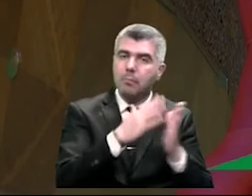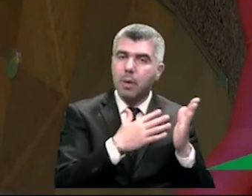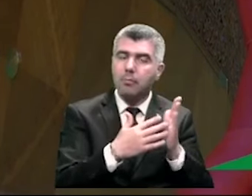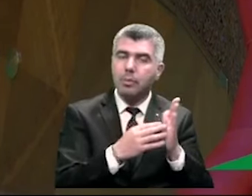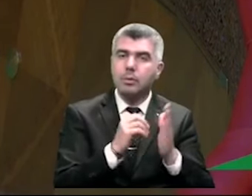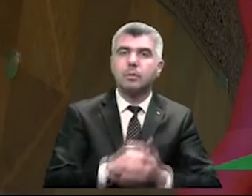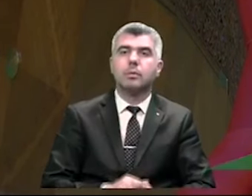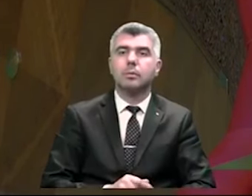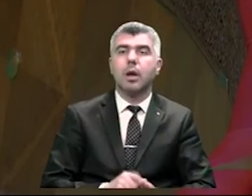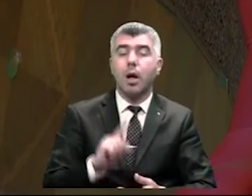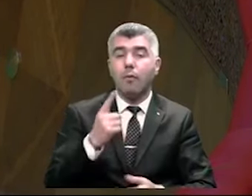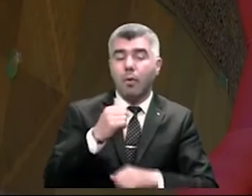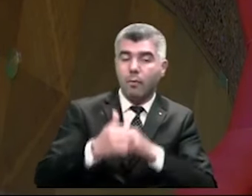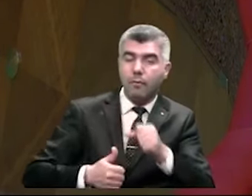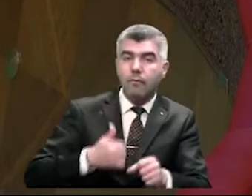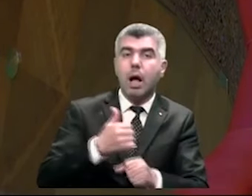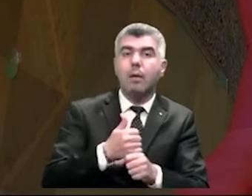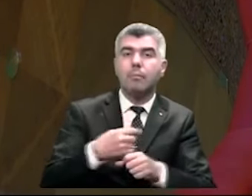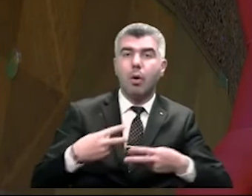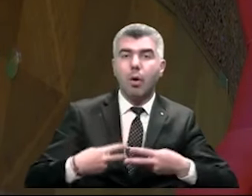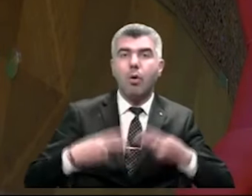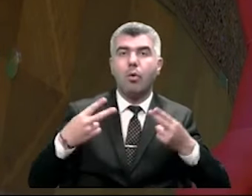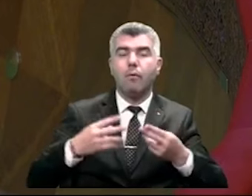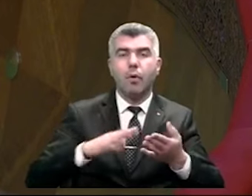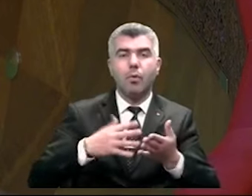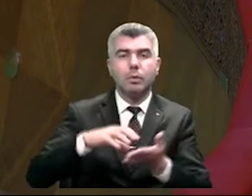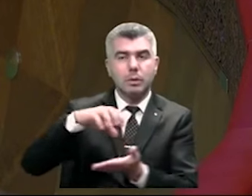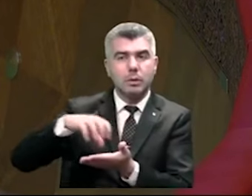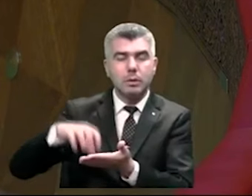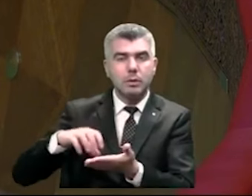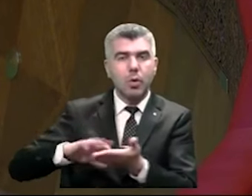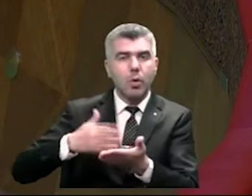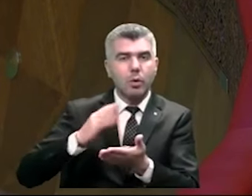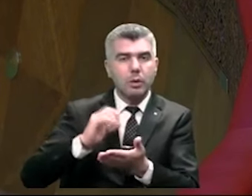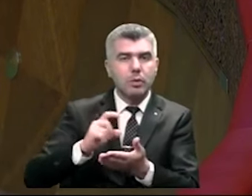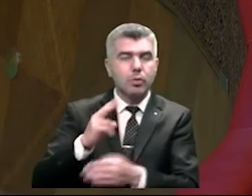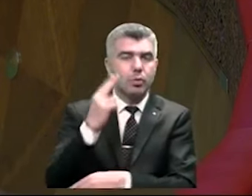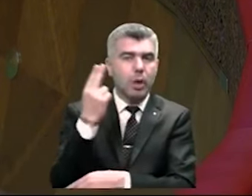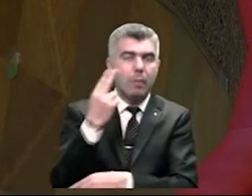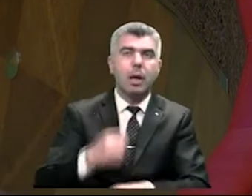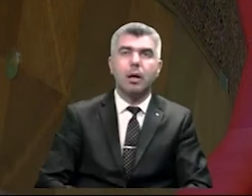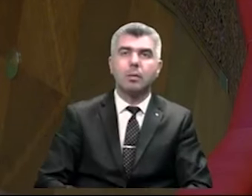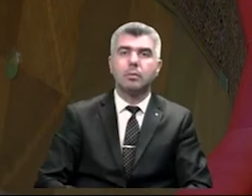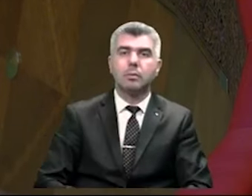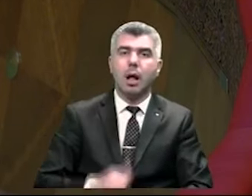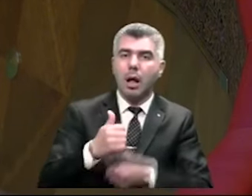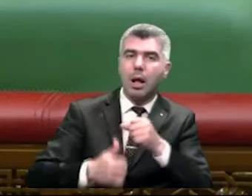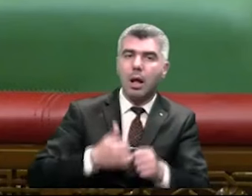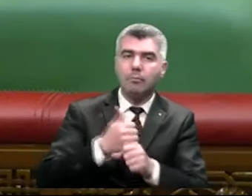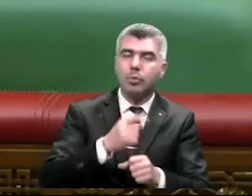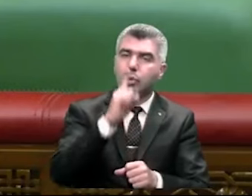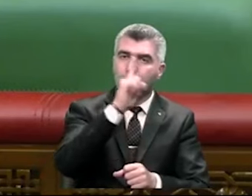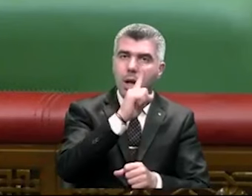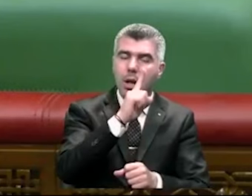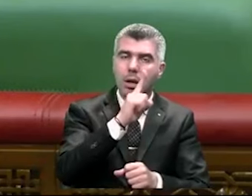اولا في هذ السنه هذه اللي بدينا فيها جميع المؤسسات ذات الاستقطاب المفتوح وفي السنه المقبله غادي